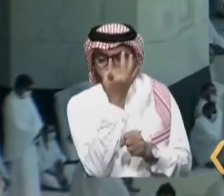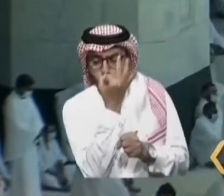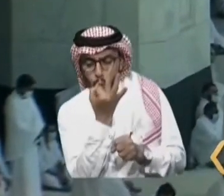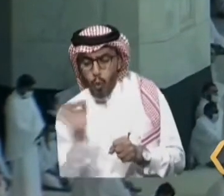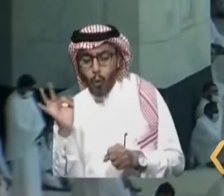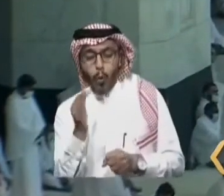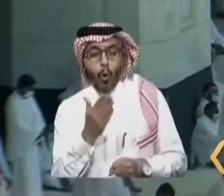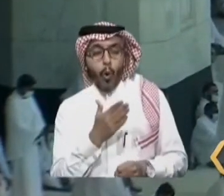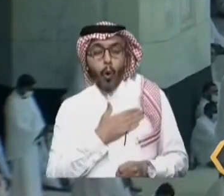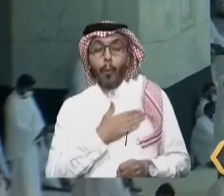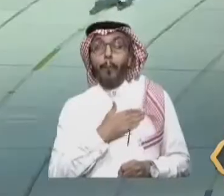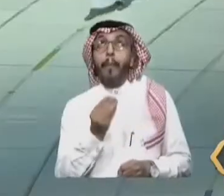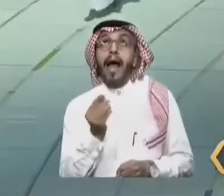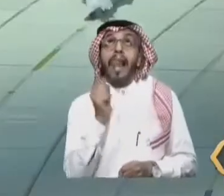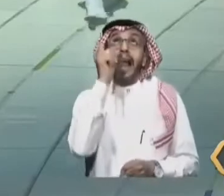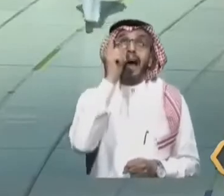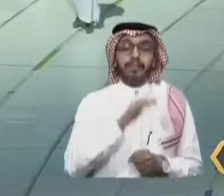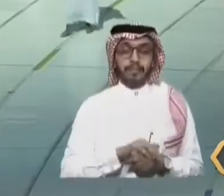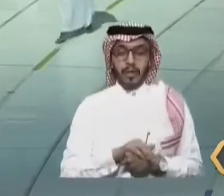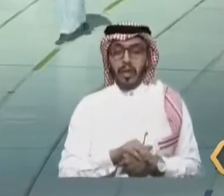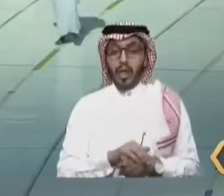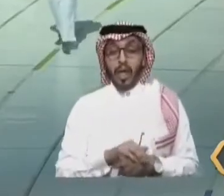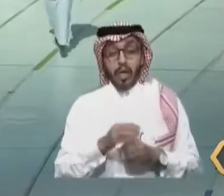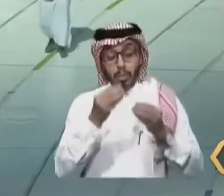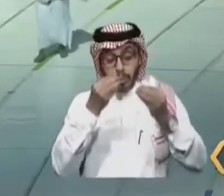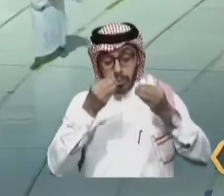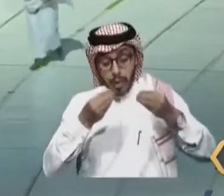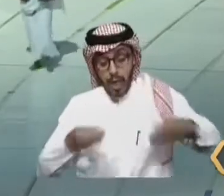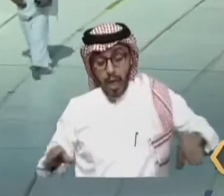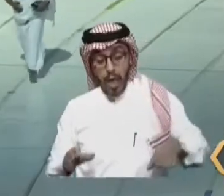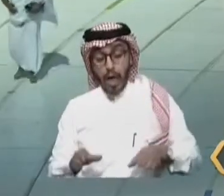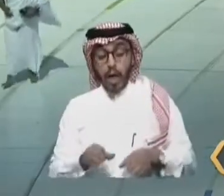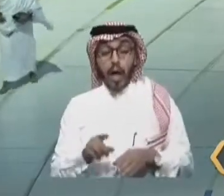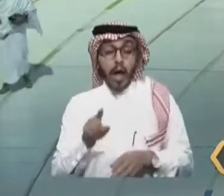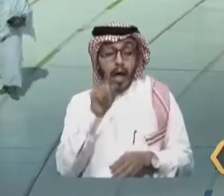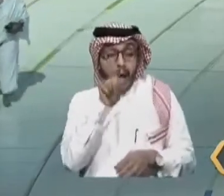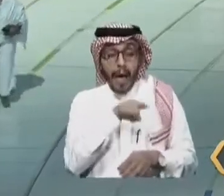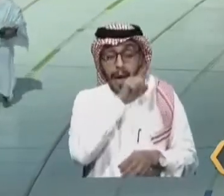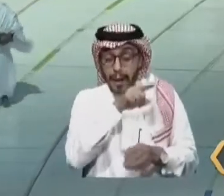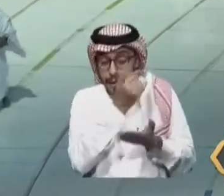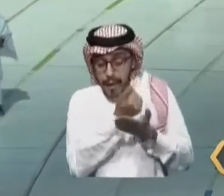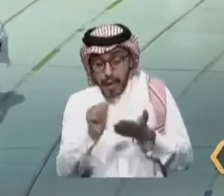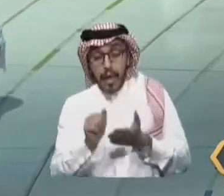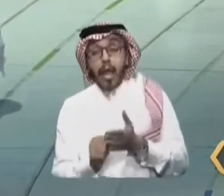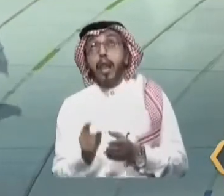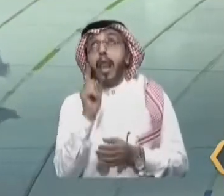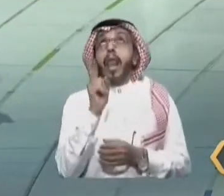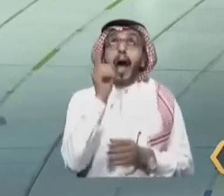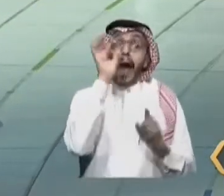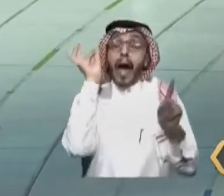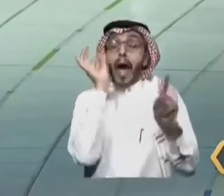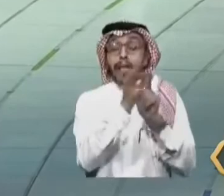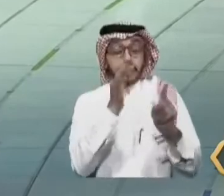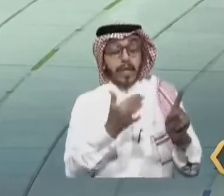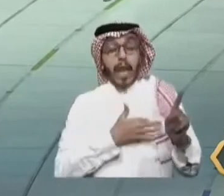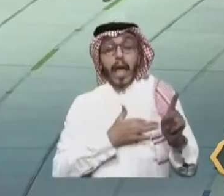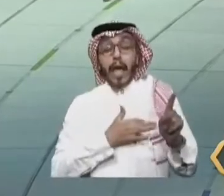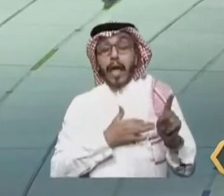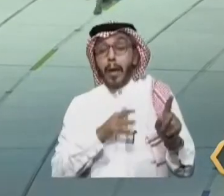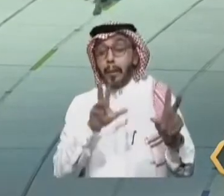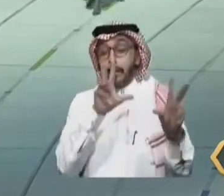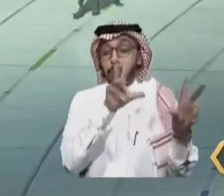وهي فعل كل ما يحبه الله تعالى، وترك ما ينهى عنه مبتغيا بذلك وجهه متابعا